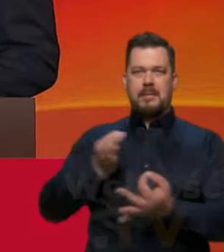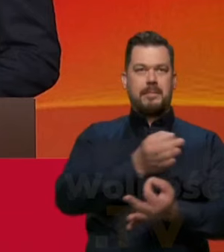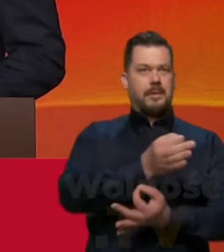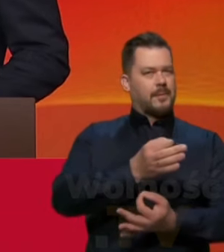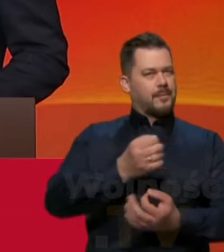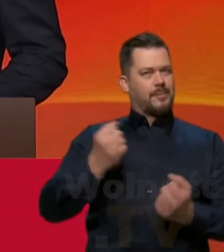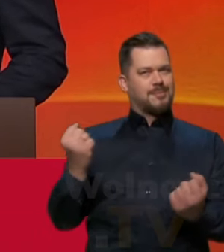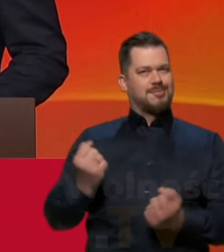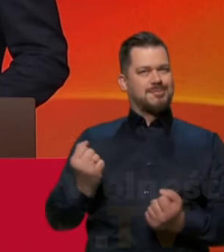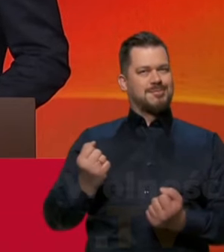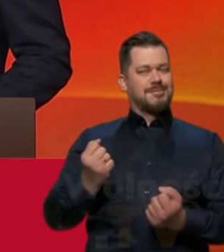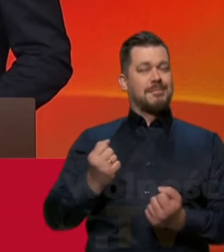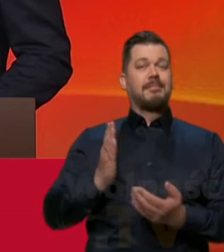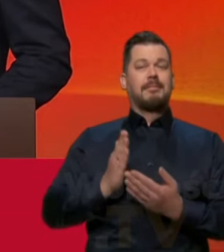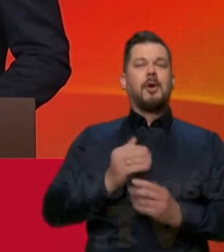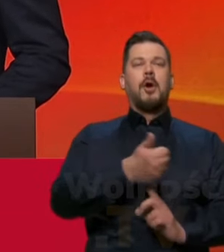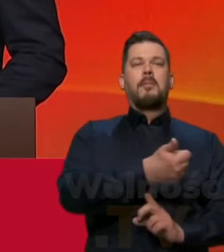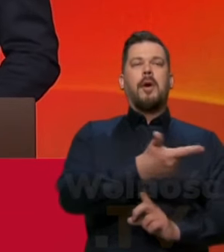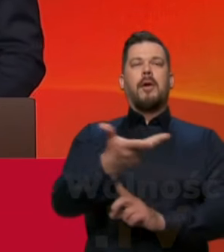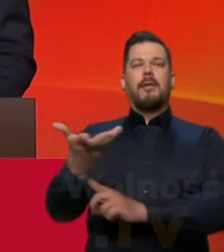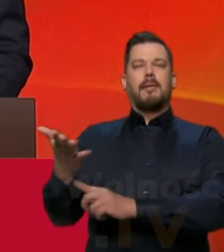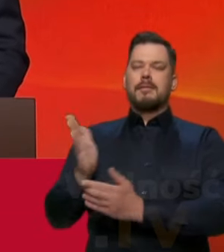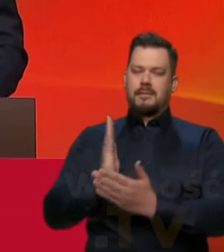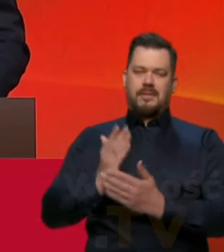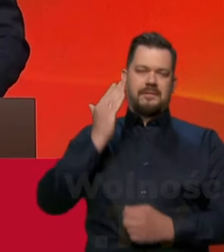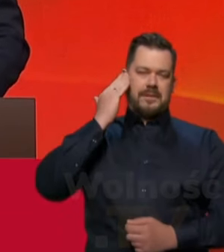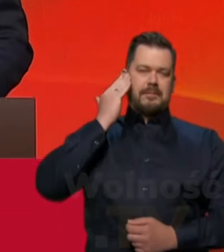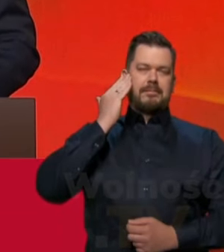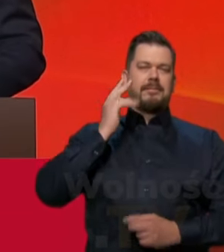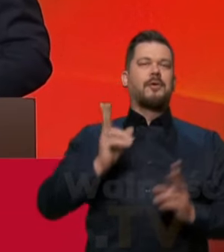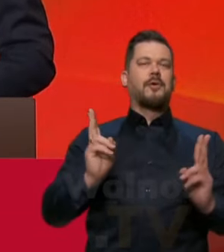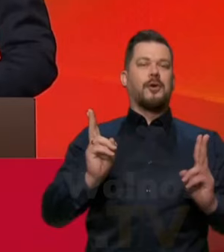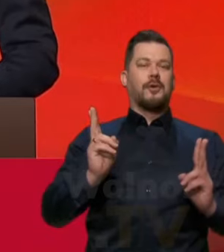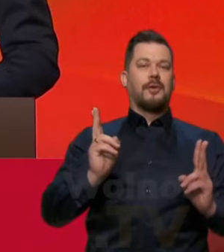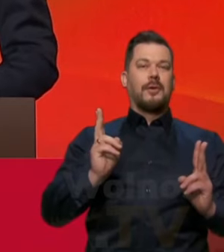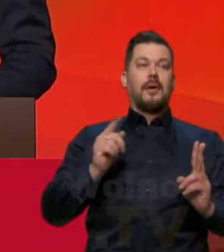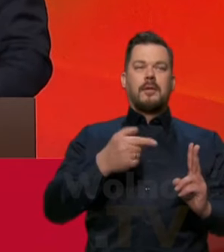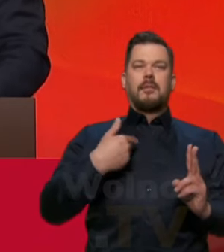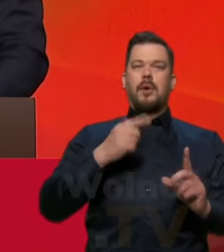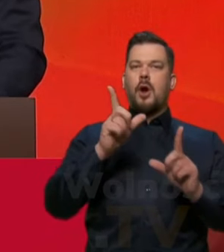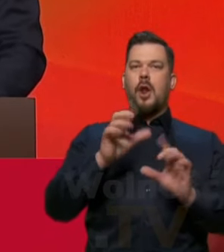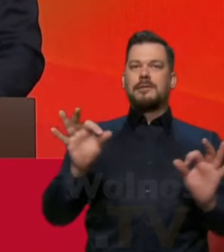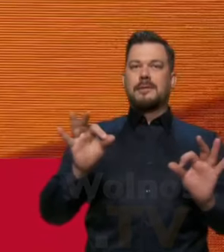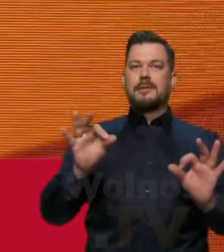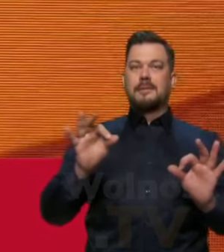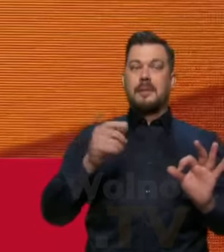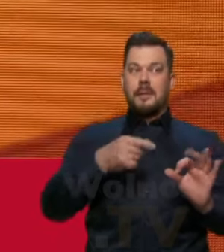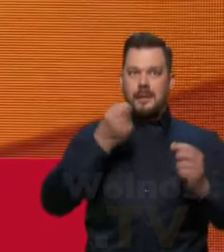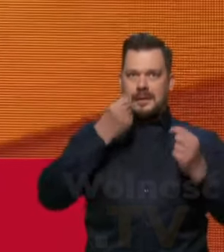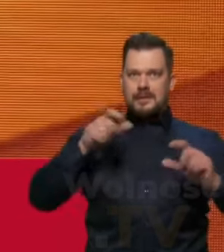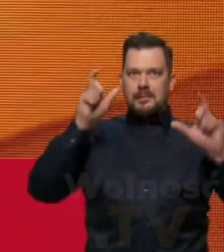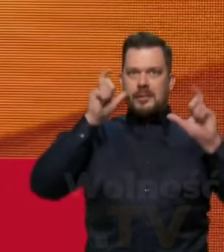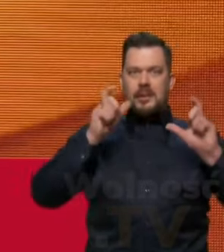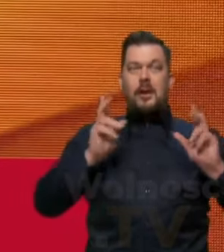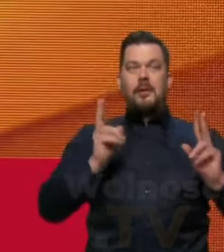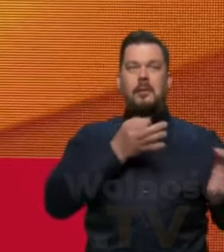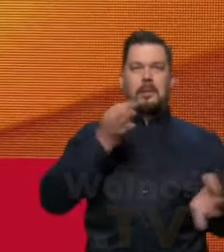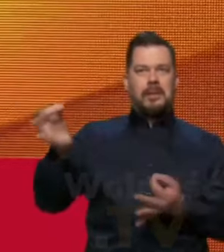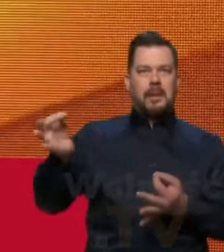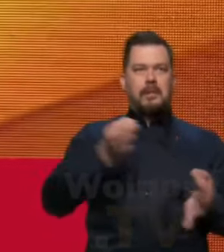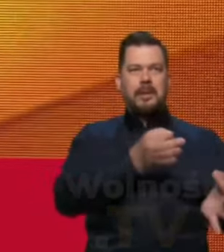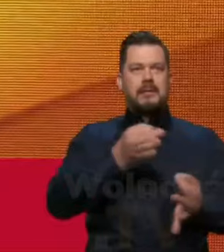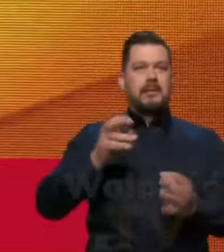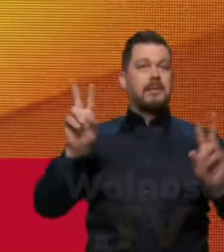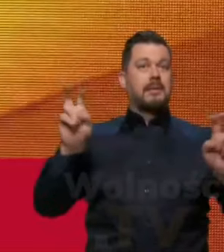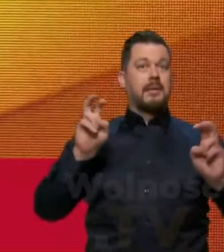tu znana jest tylko kolejność zadawania pytań, ona także została wylosowana, natomiast niespodzianką rzecz jasna pozostaje pytanie, ale także to, kto będzie